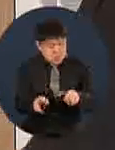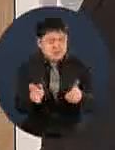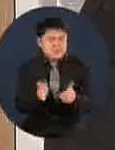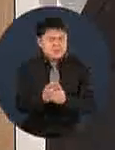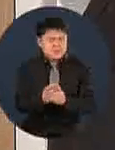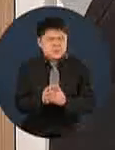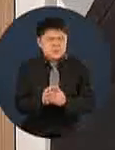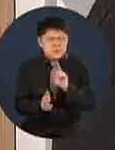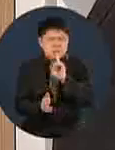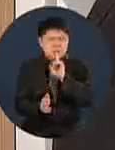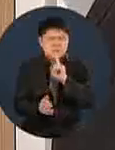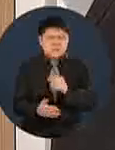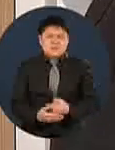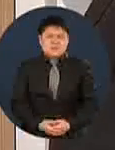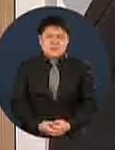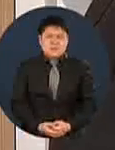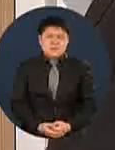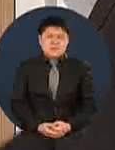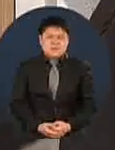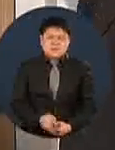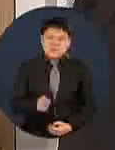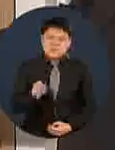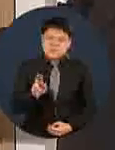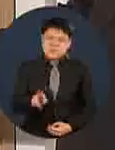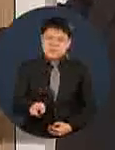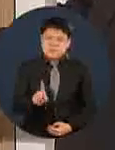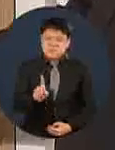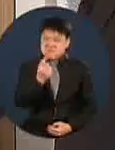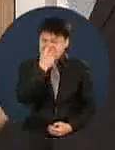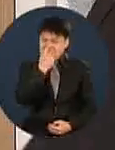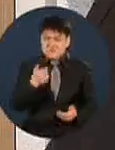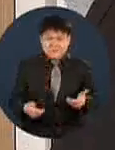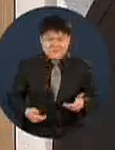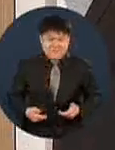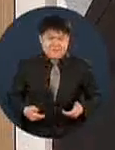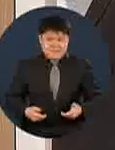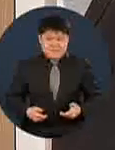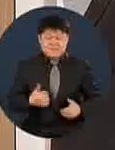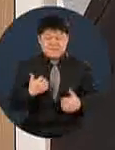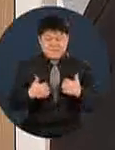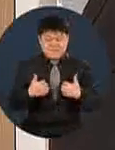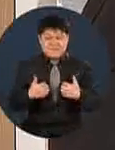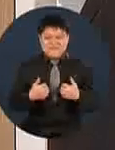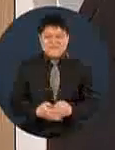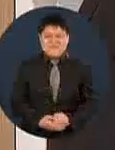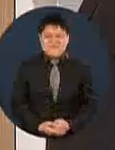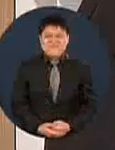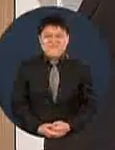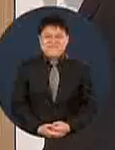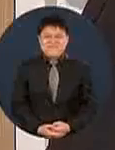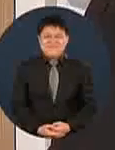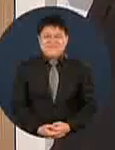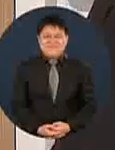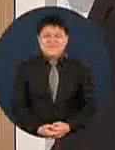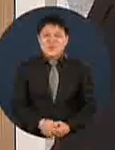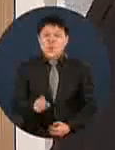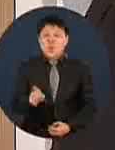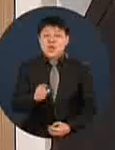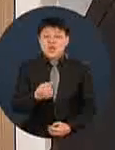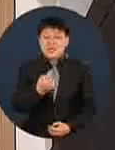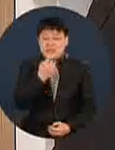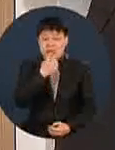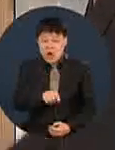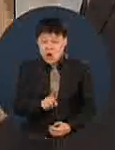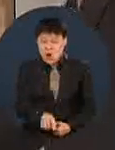이쪽도 아니고 이쪽이요? 네. 네. 이런 점을 하나 좀 배워줄 만한 수인데 상당히 재밌는 수 같습니다. 네. 네. 자, 그러니까 백은